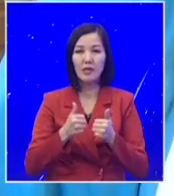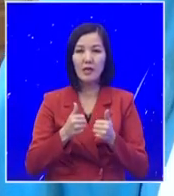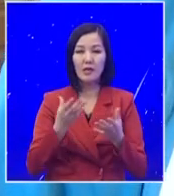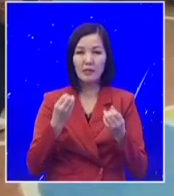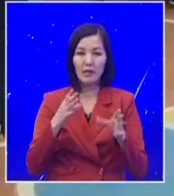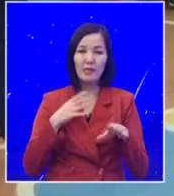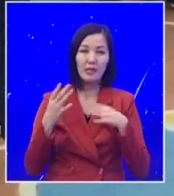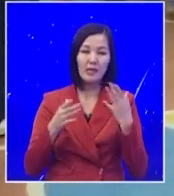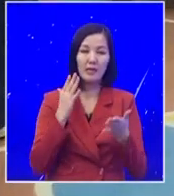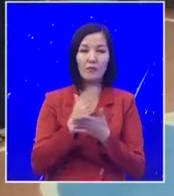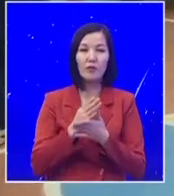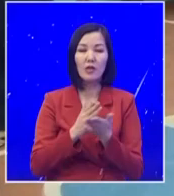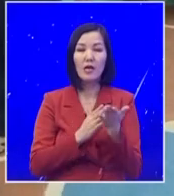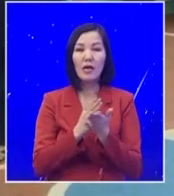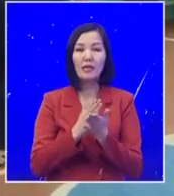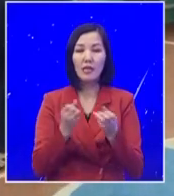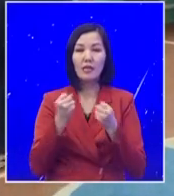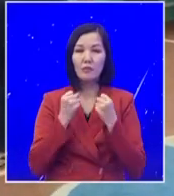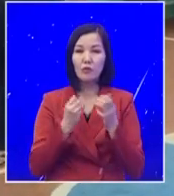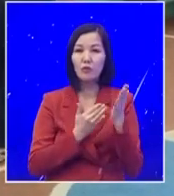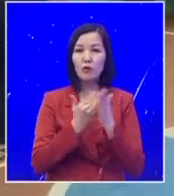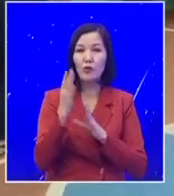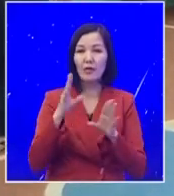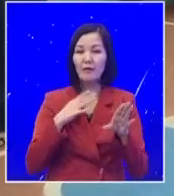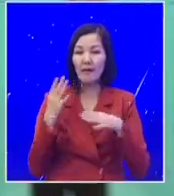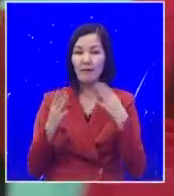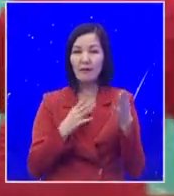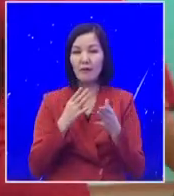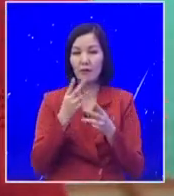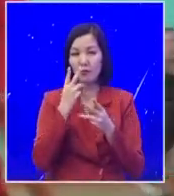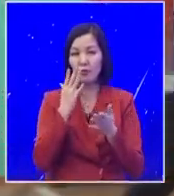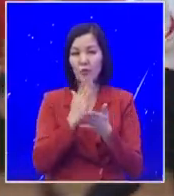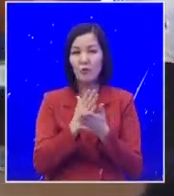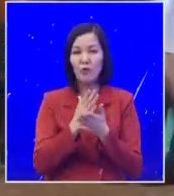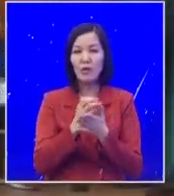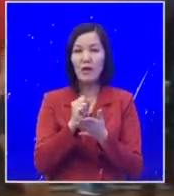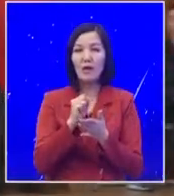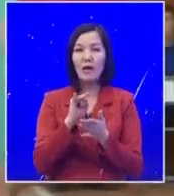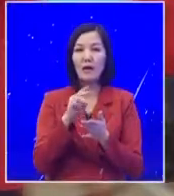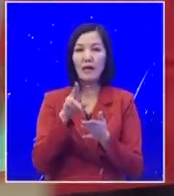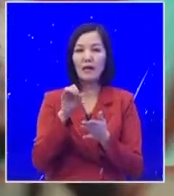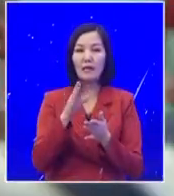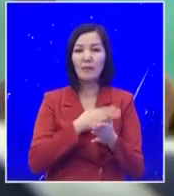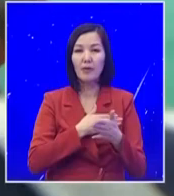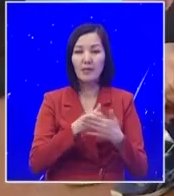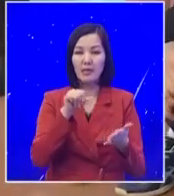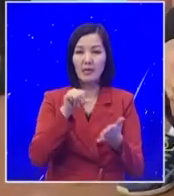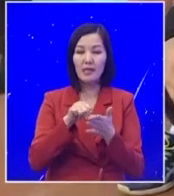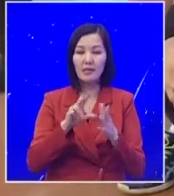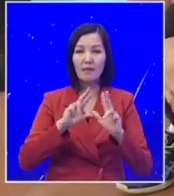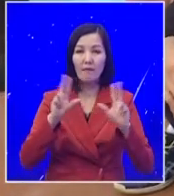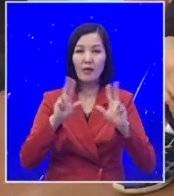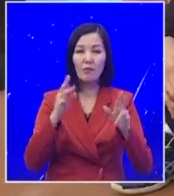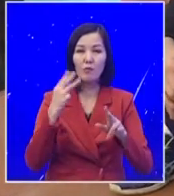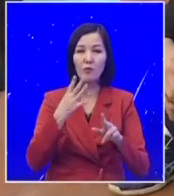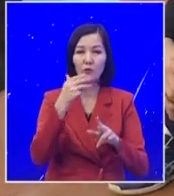келіп отыр. Ардагер спортшылар осы ойында жоғары дайындық деңгейін көрсетті. Әсіресе Айдар Омаров белсенділігімен таныла білді. Волейболды